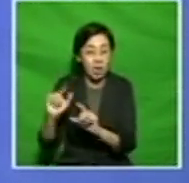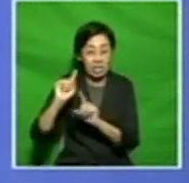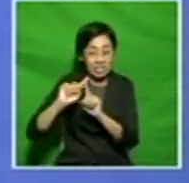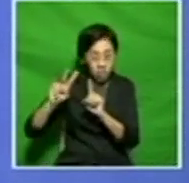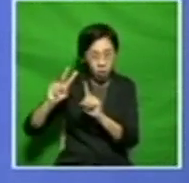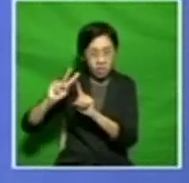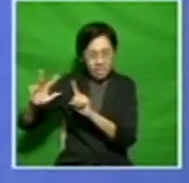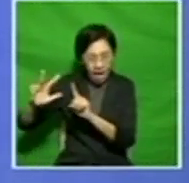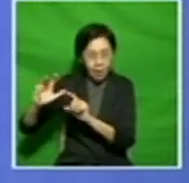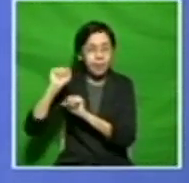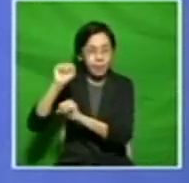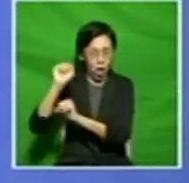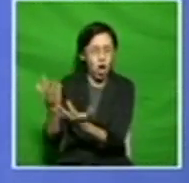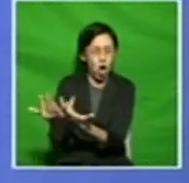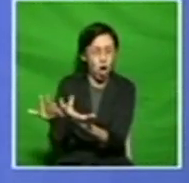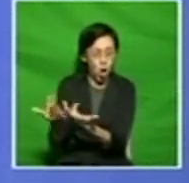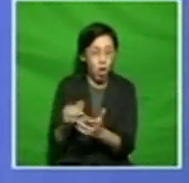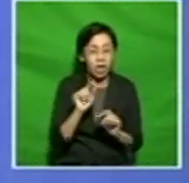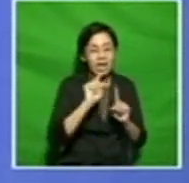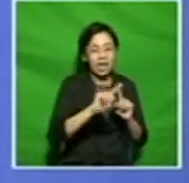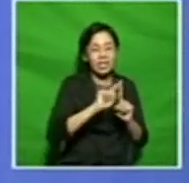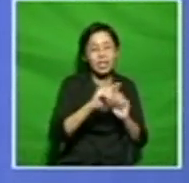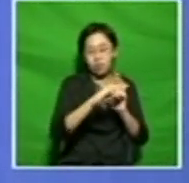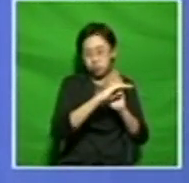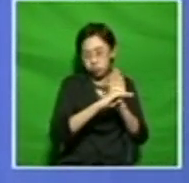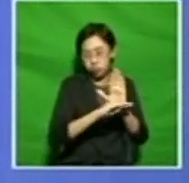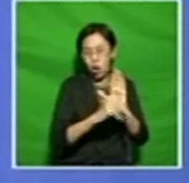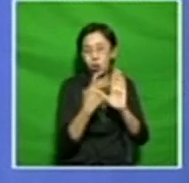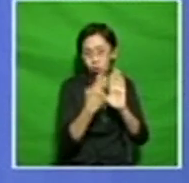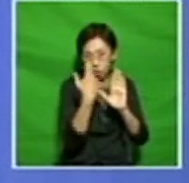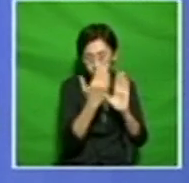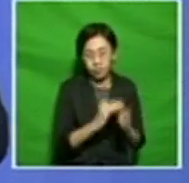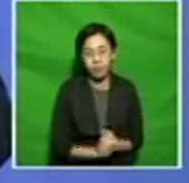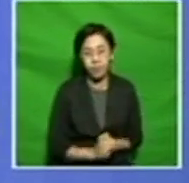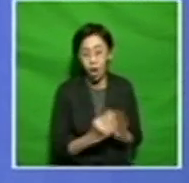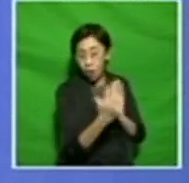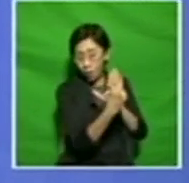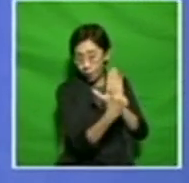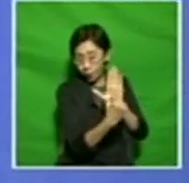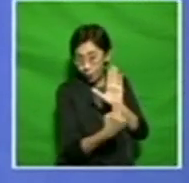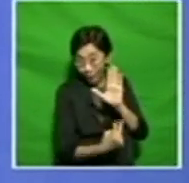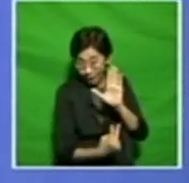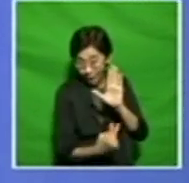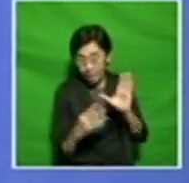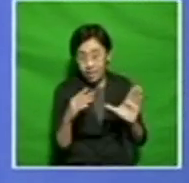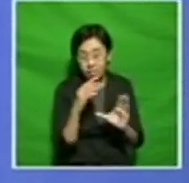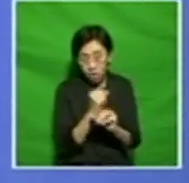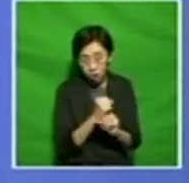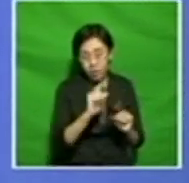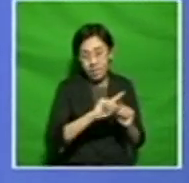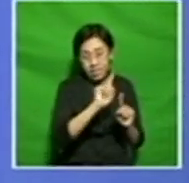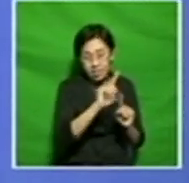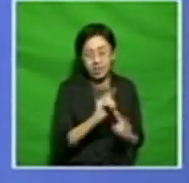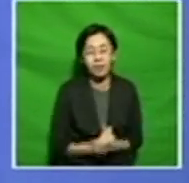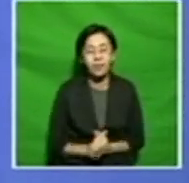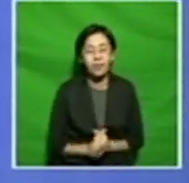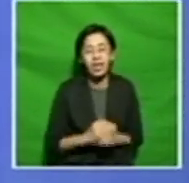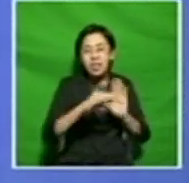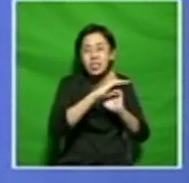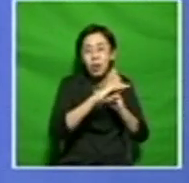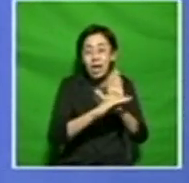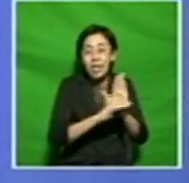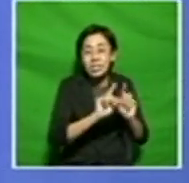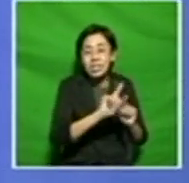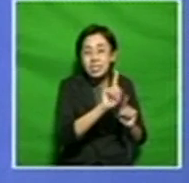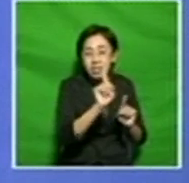ขึ้นเข้มข้นขึ้นตามสถานการณ์แต่ว่าโดยสรุปข้อกำหนดฉบับที่1เมื่อกี้ผมสรุปไว้ก่อนว่ามันมีประเ